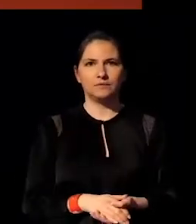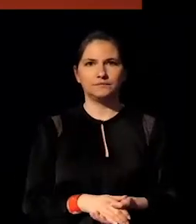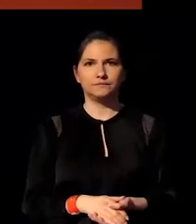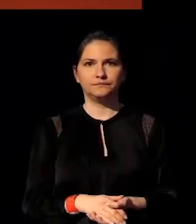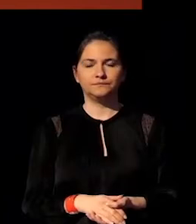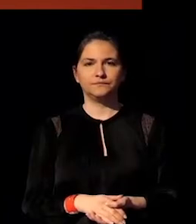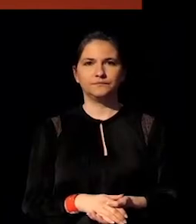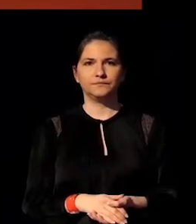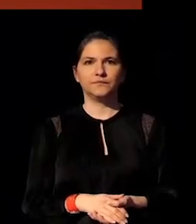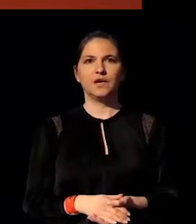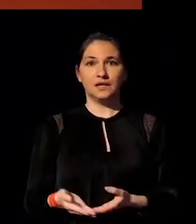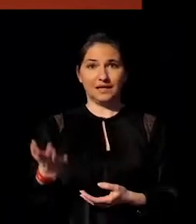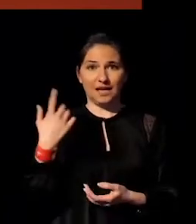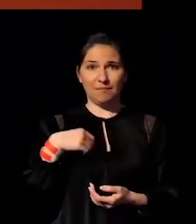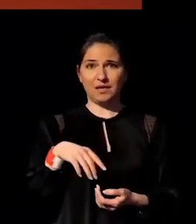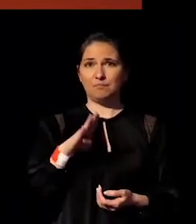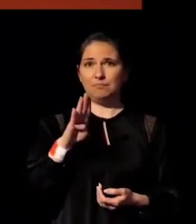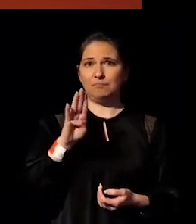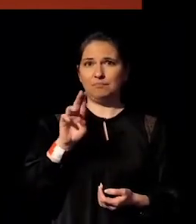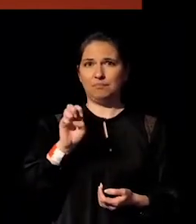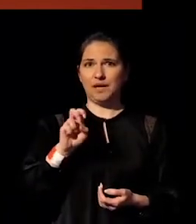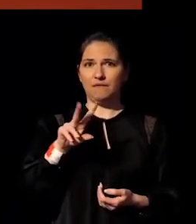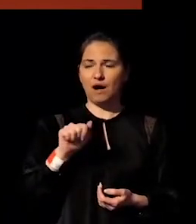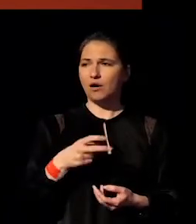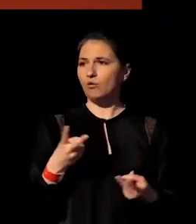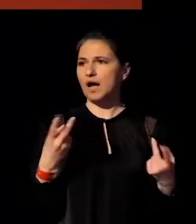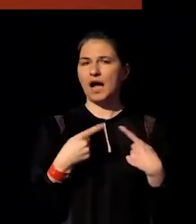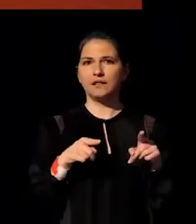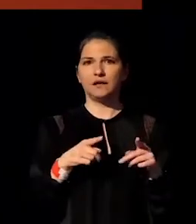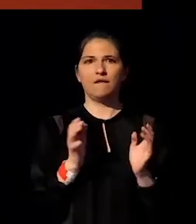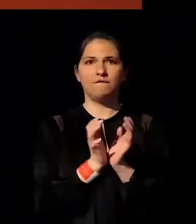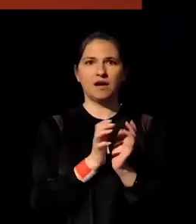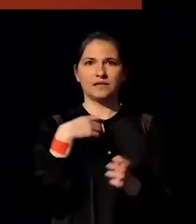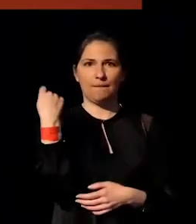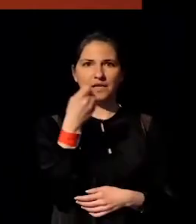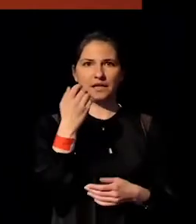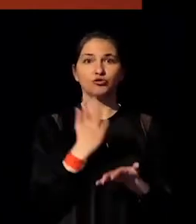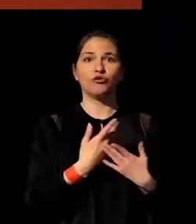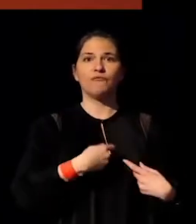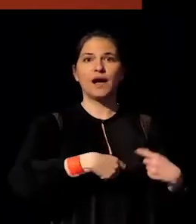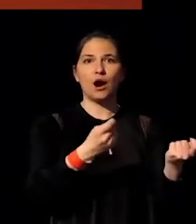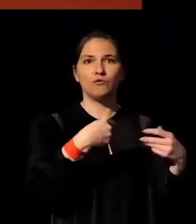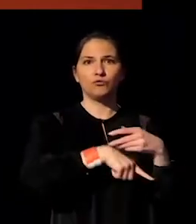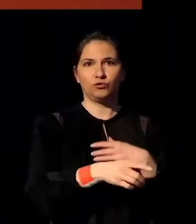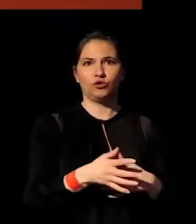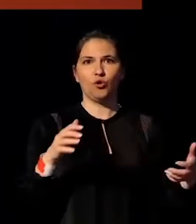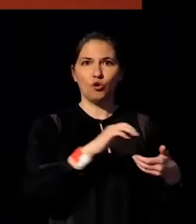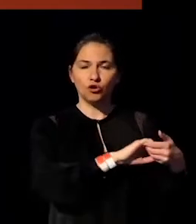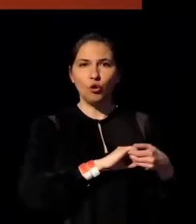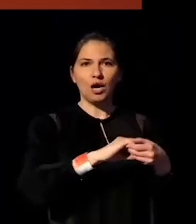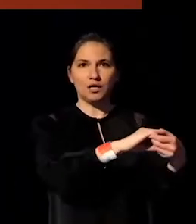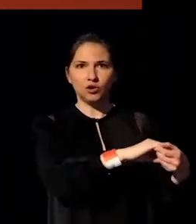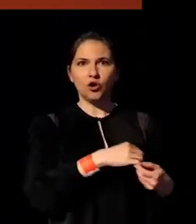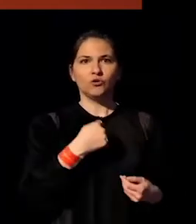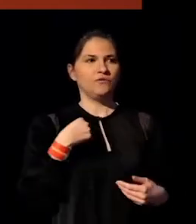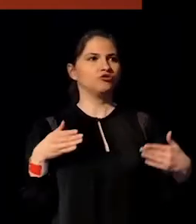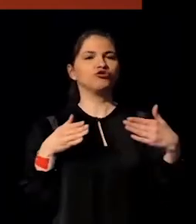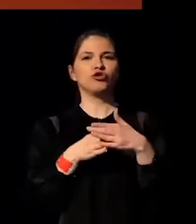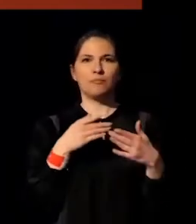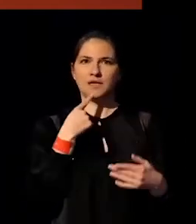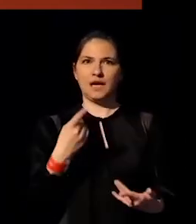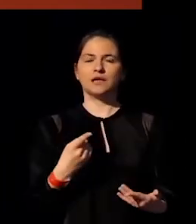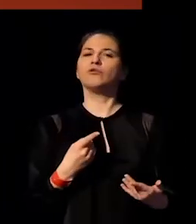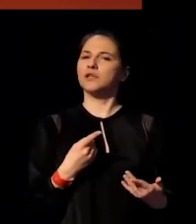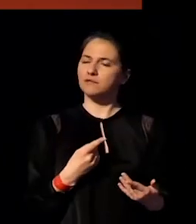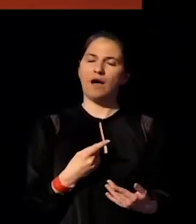bereits erfolgten Verkäufen von BEWAG, GASAG und Wasserbetrieben durch die Große Koalition alles andere als selbstverständlich und ein hartes Stück